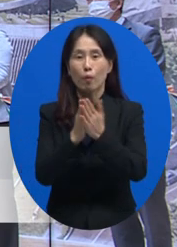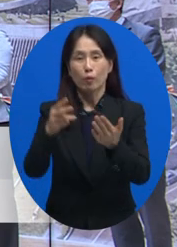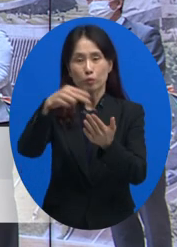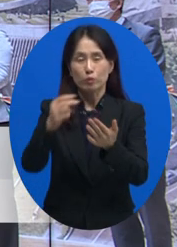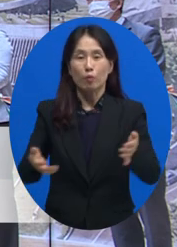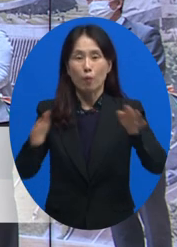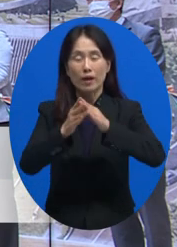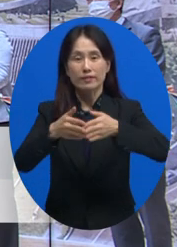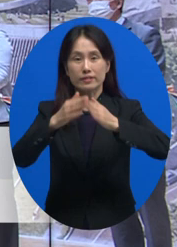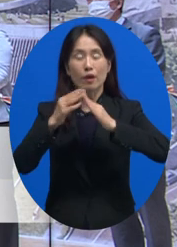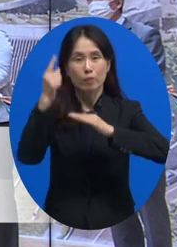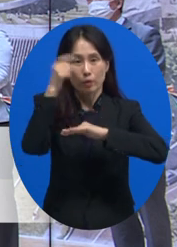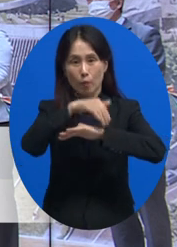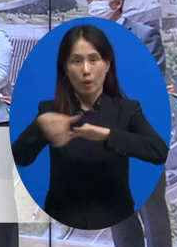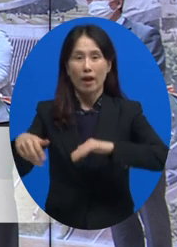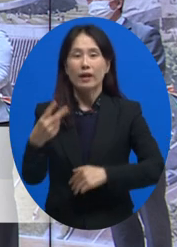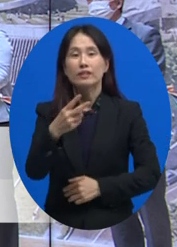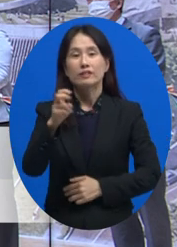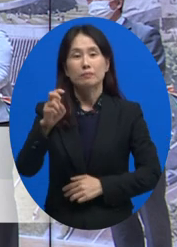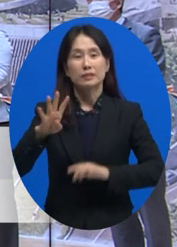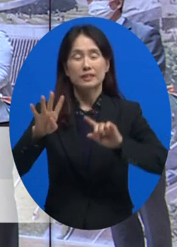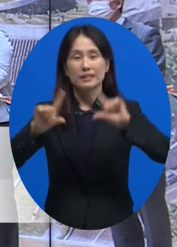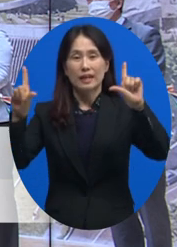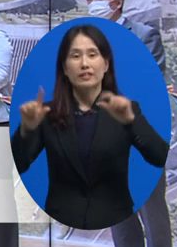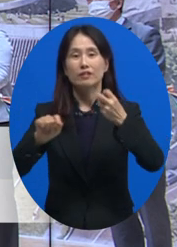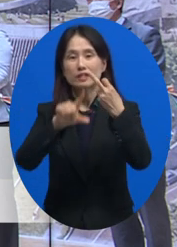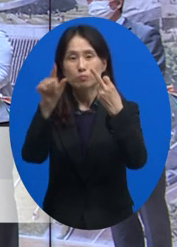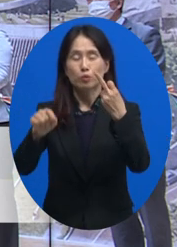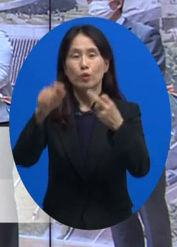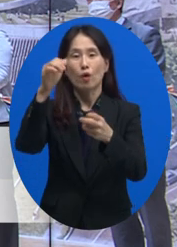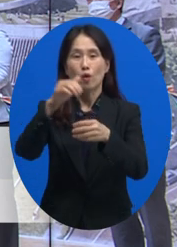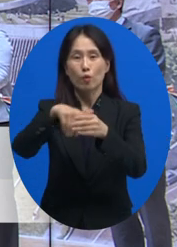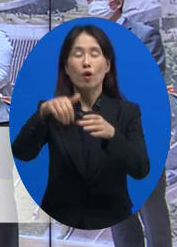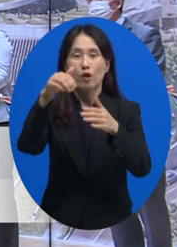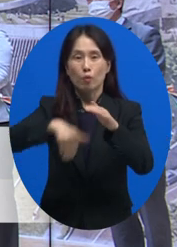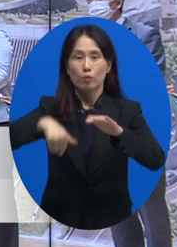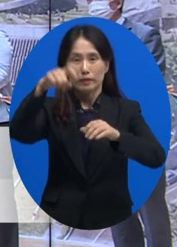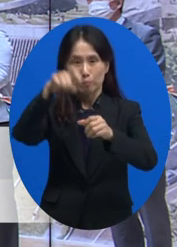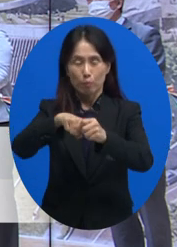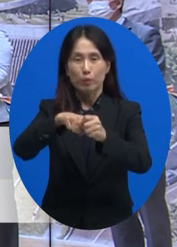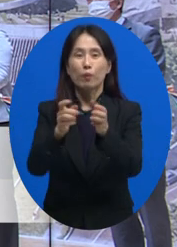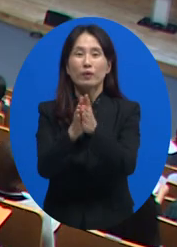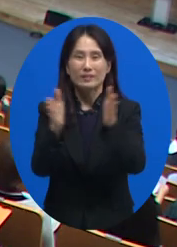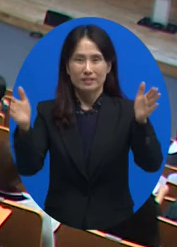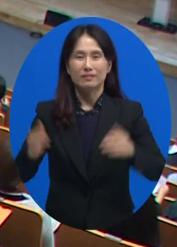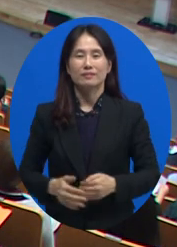생깁니다. 경기도서관이 2024년 12월 완공을 목표로 공사를 시작했습니다.